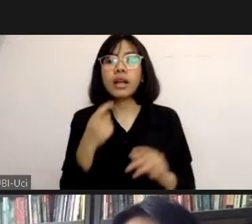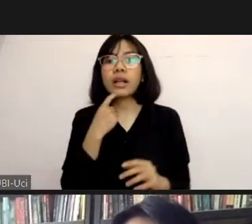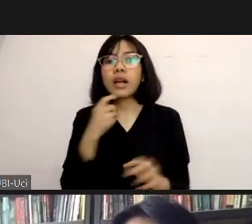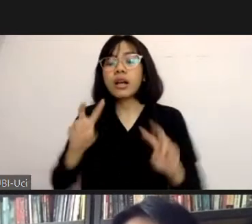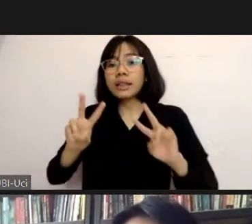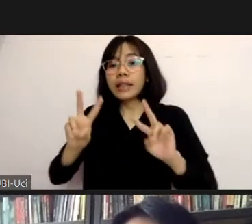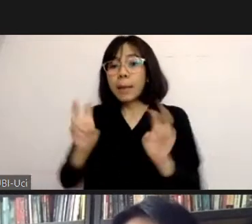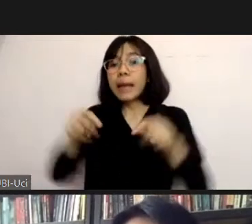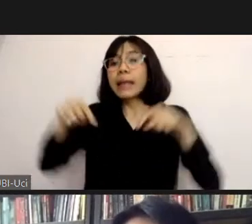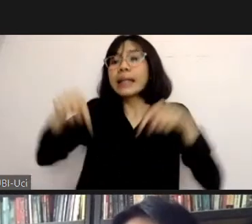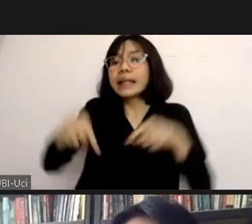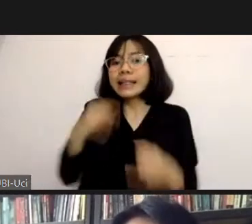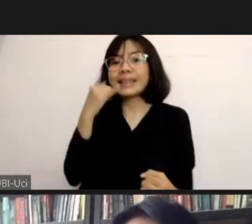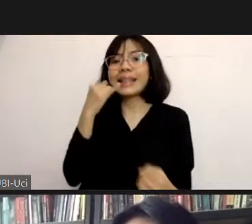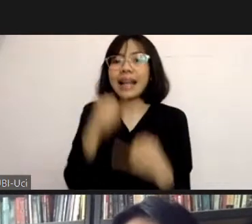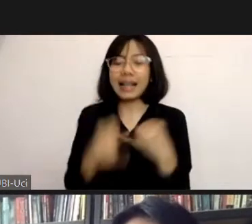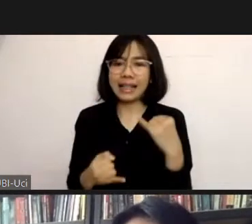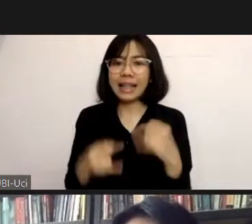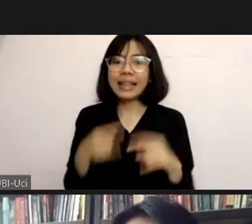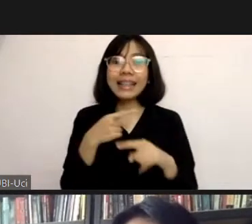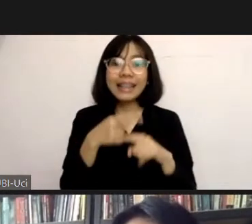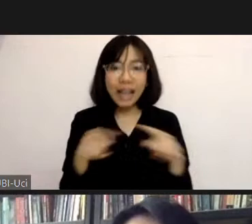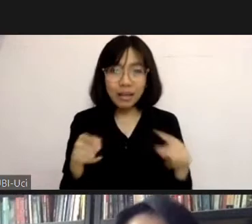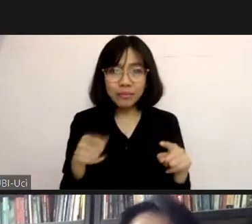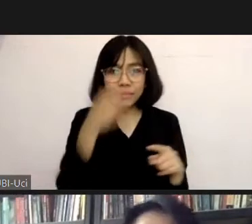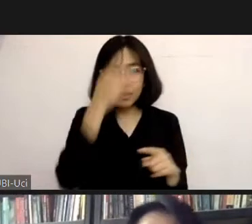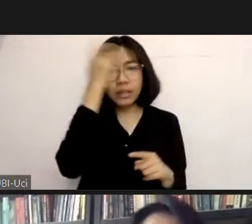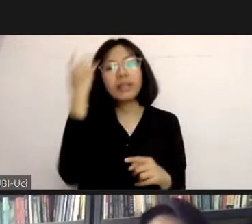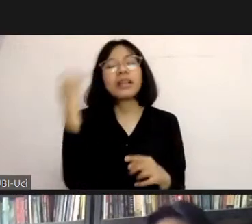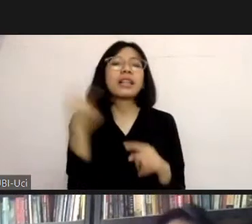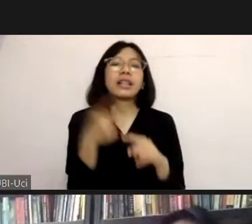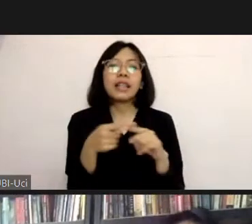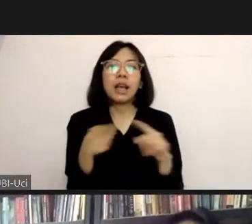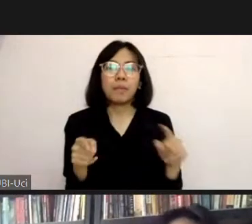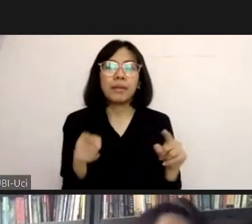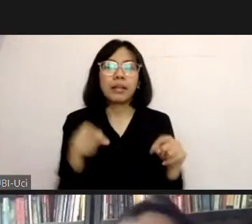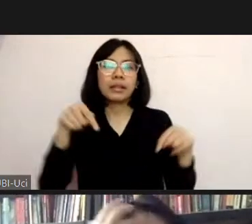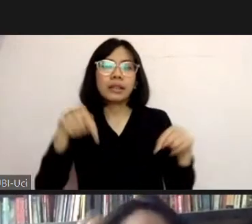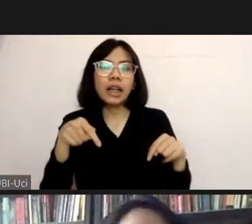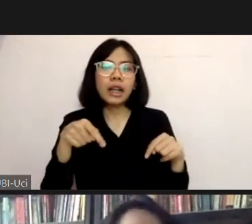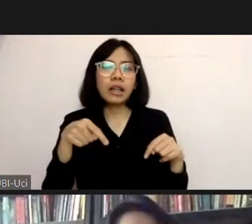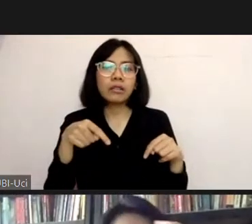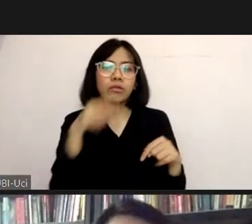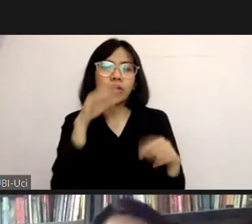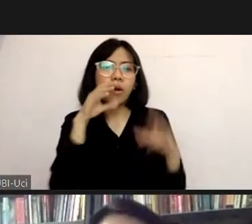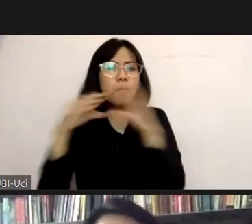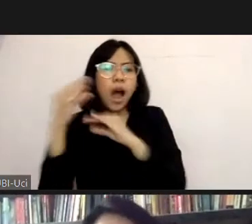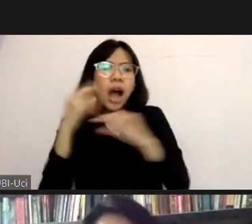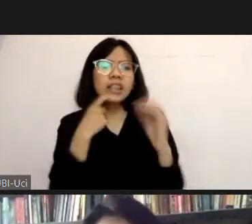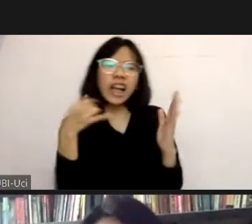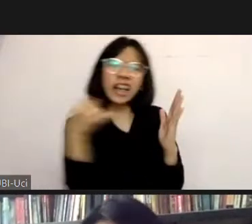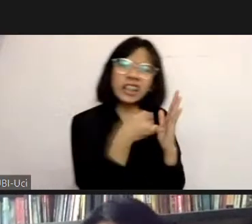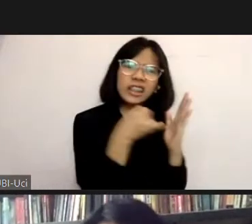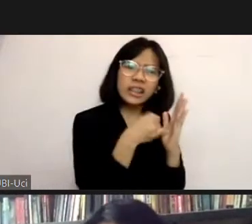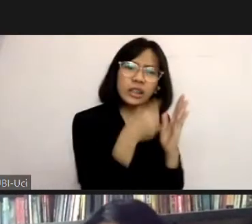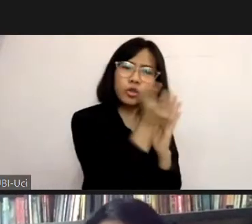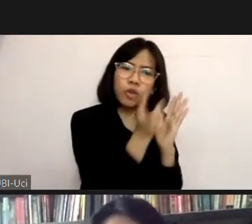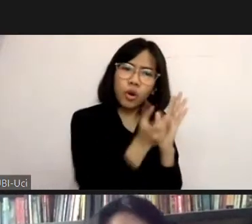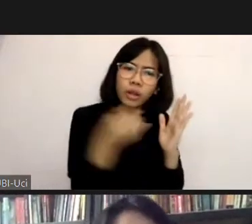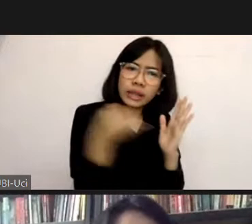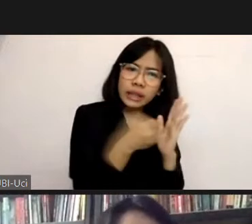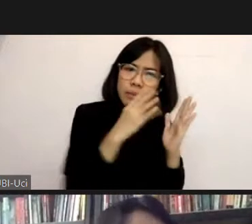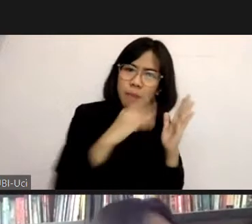Kerja. Tapi kali ini kita tidak lagi mempersoalkan substansi dari Undang-Undang Cipta Kerja, tapi